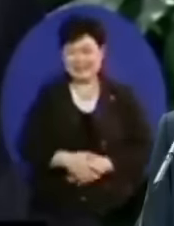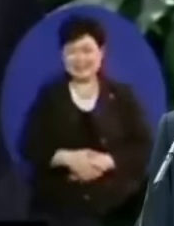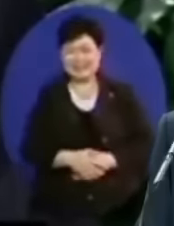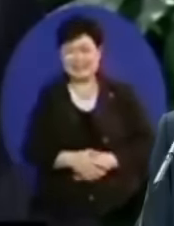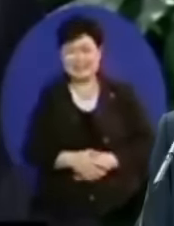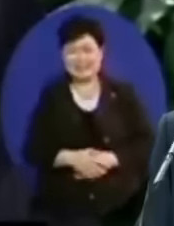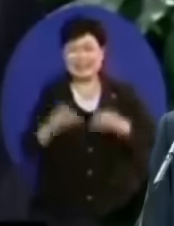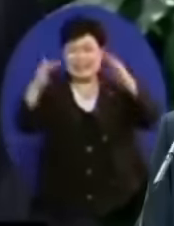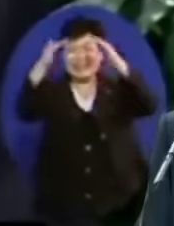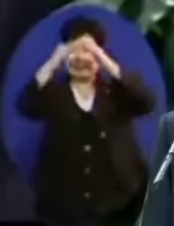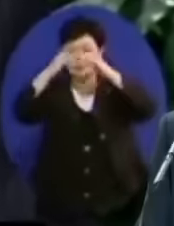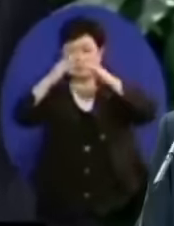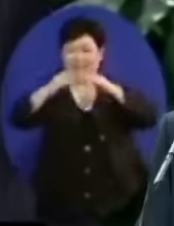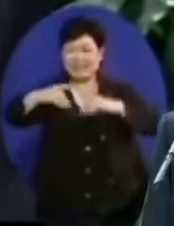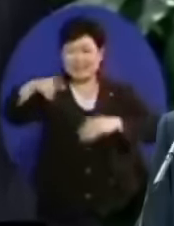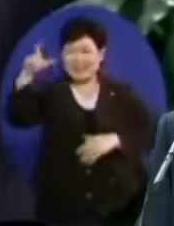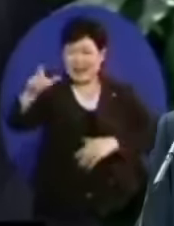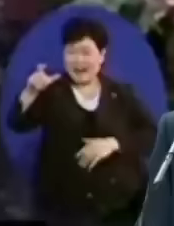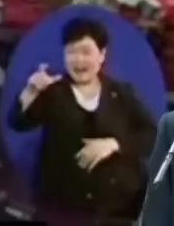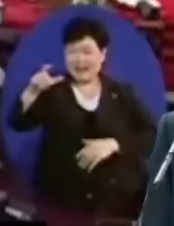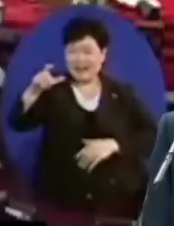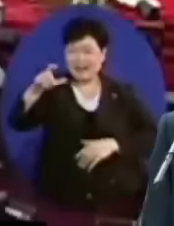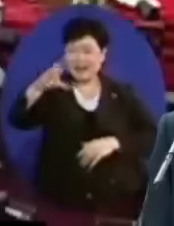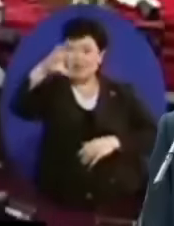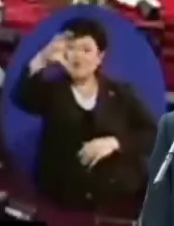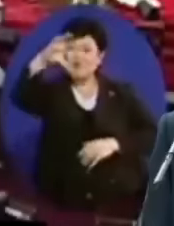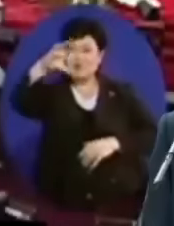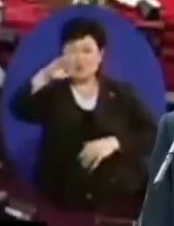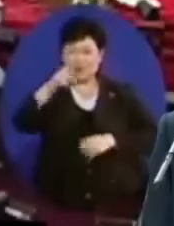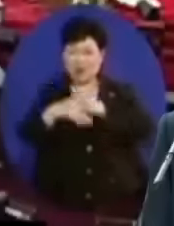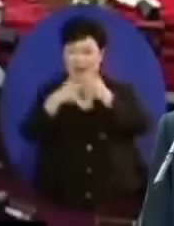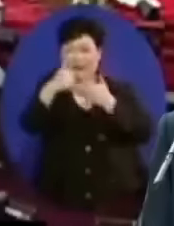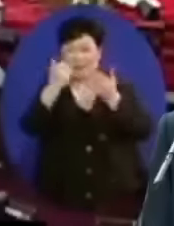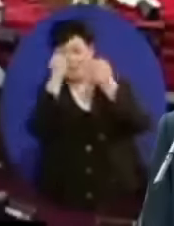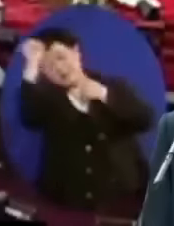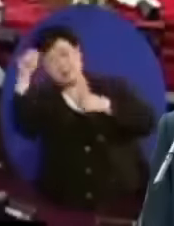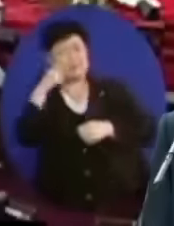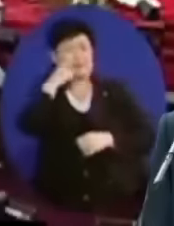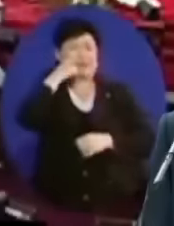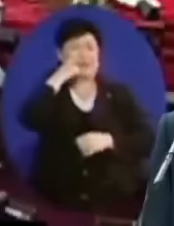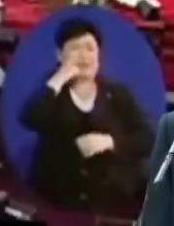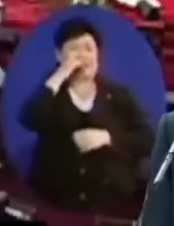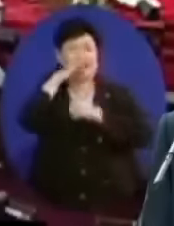아무리 지붕이 두꺼워도 우리 하나님을 피할 수는 없습니다.